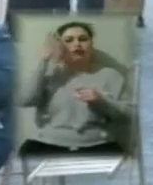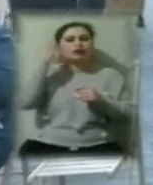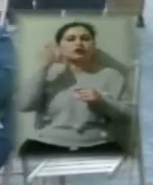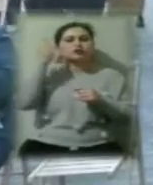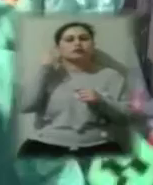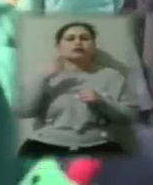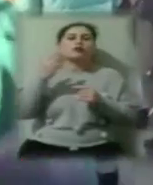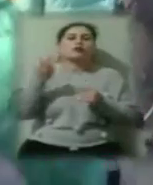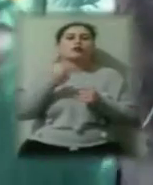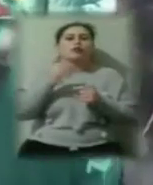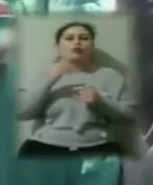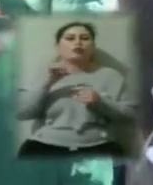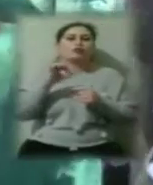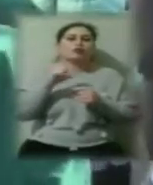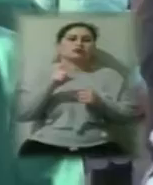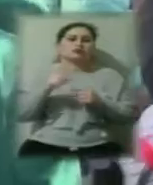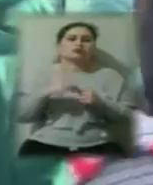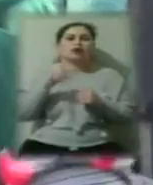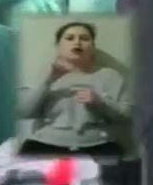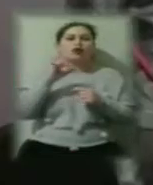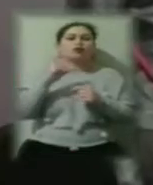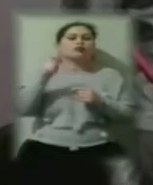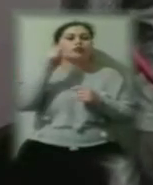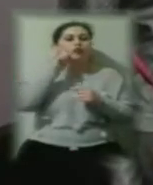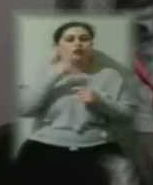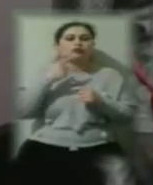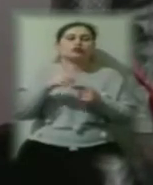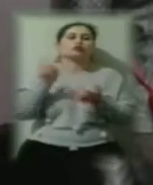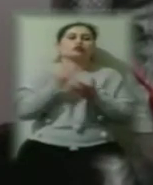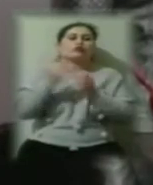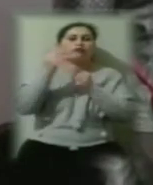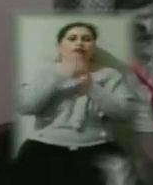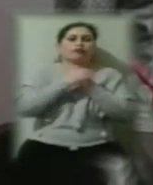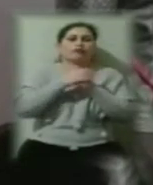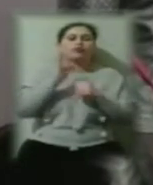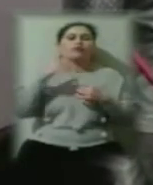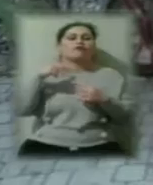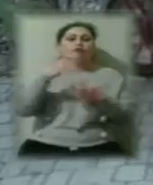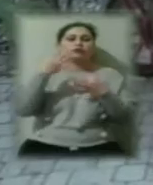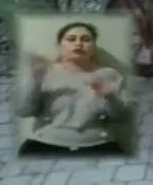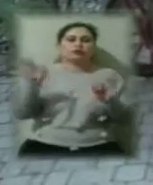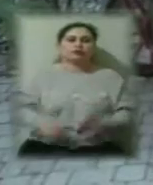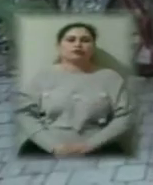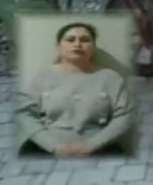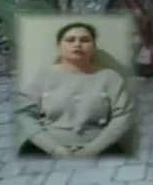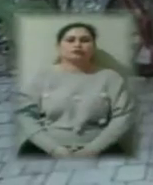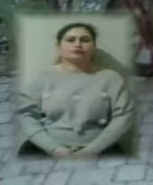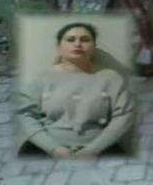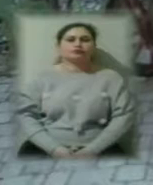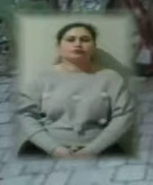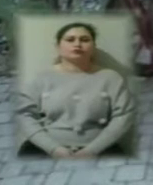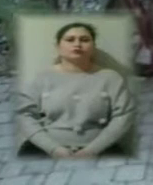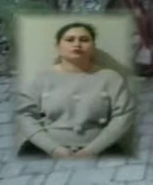свій образ. Хеловін по-українськи тривав до вечора, вхід був вільний. Олена Протопопова, Григорій Шматко. Новини на Суспільному.